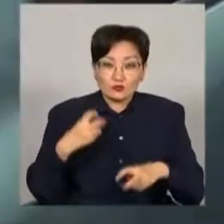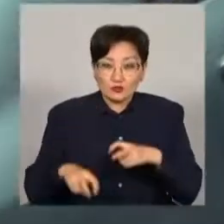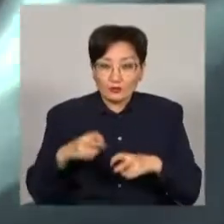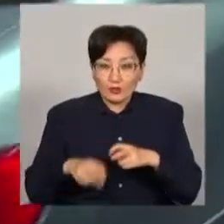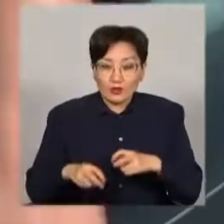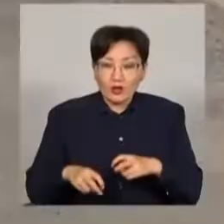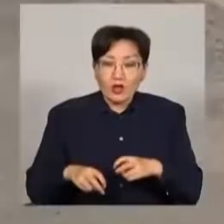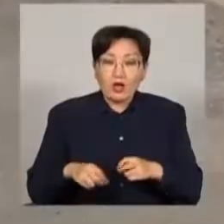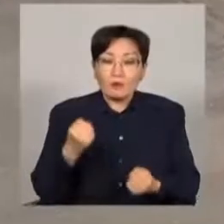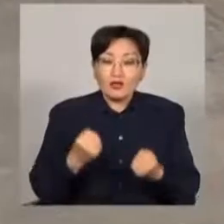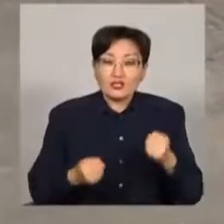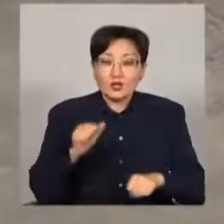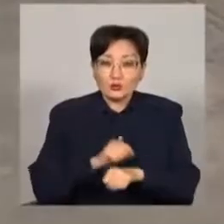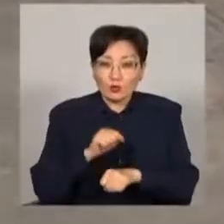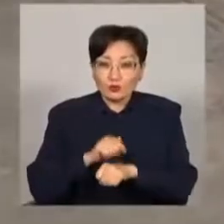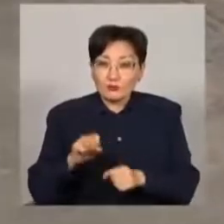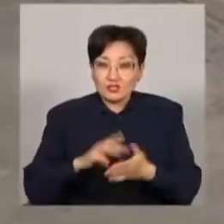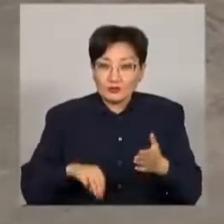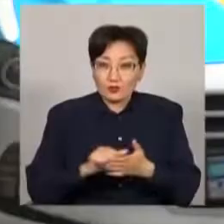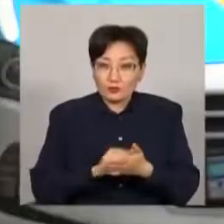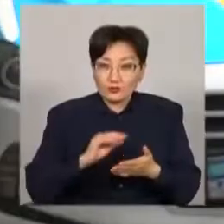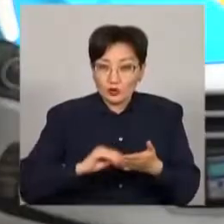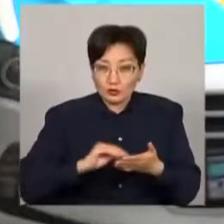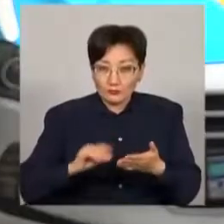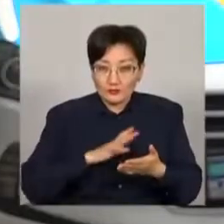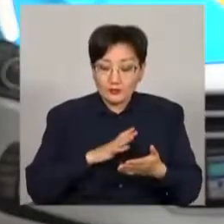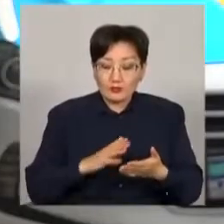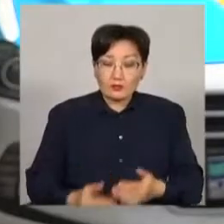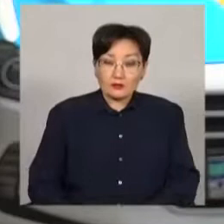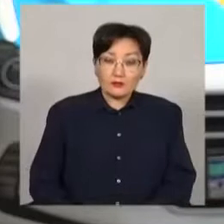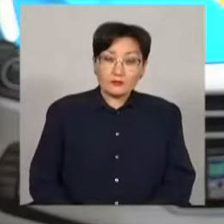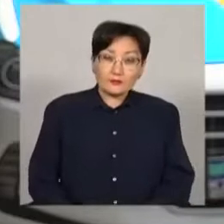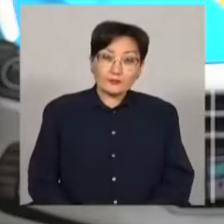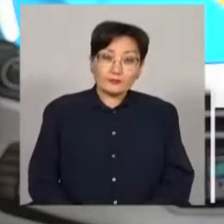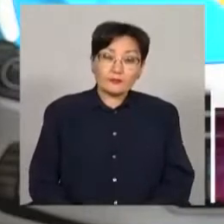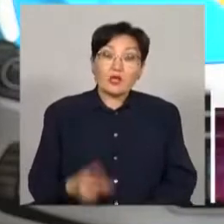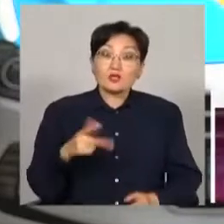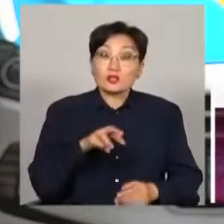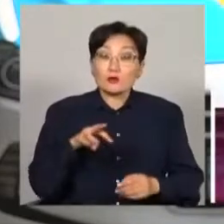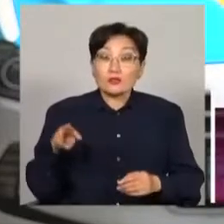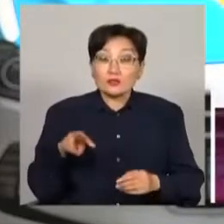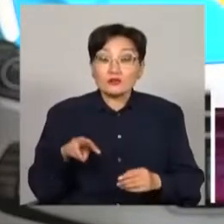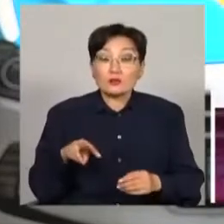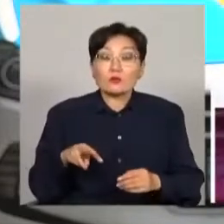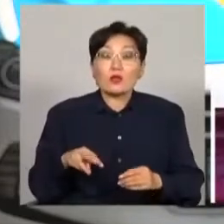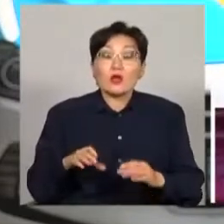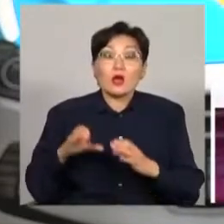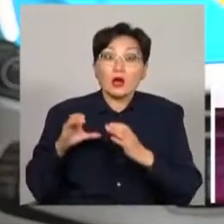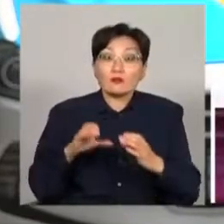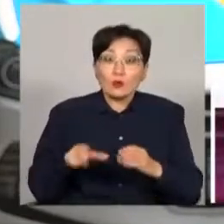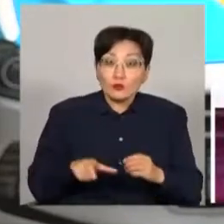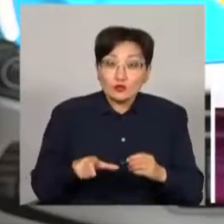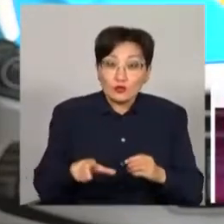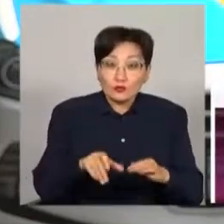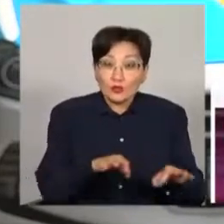бірінен соң бірі тоқтап, айыппұл қағаздары толтырылып жатты. Около получаса было выявлено. Жарты сағаттың ішінде автобус жолына шығып кеткен